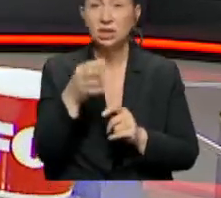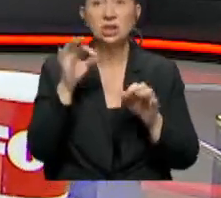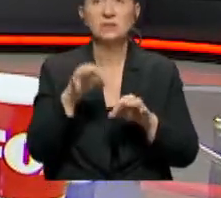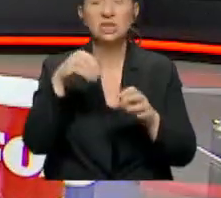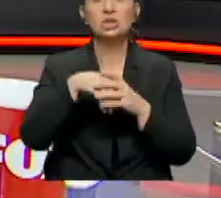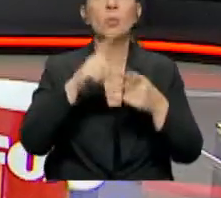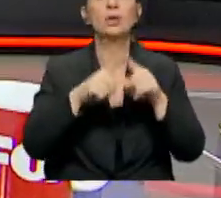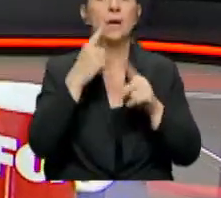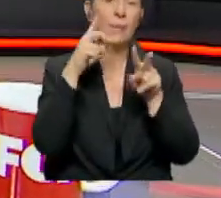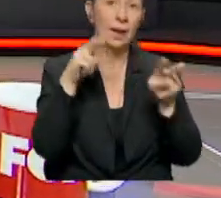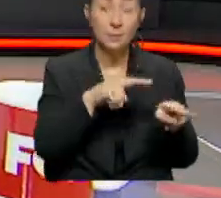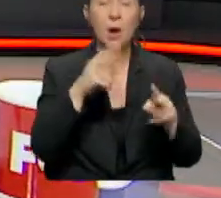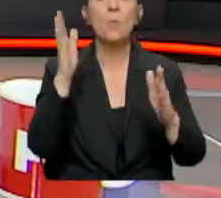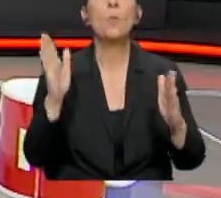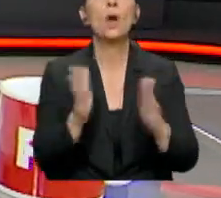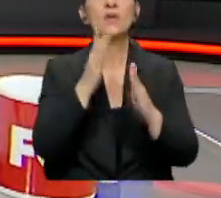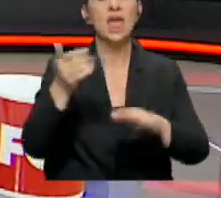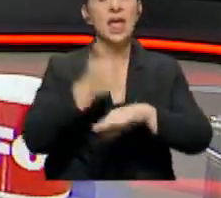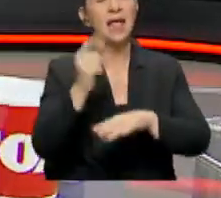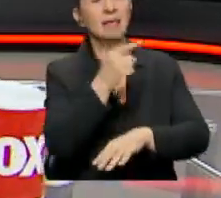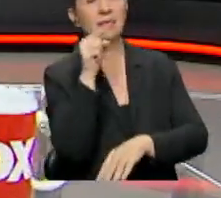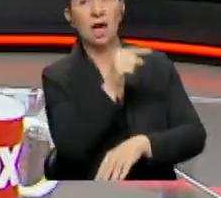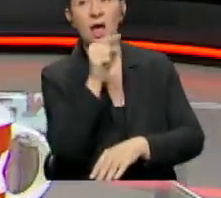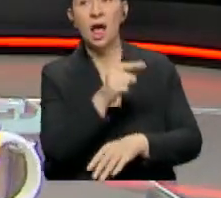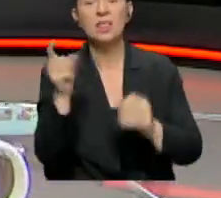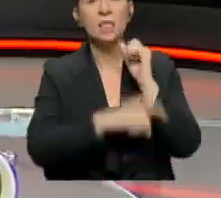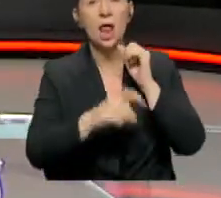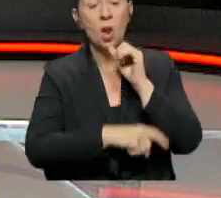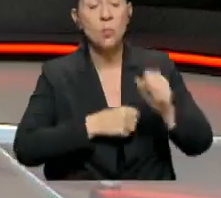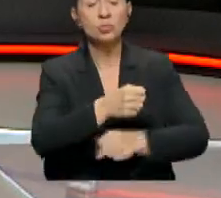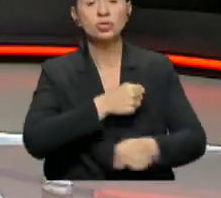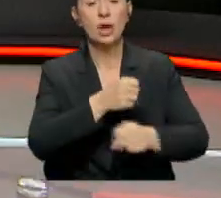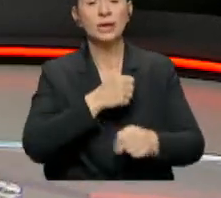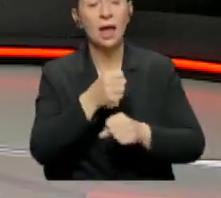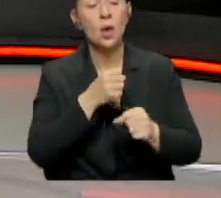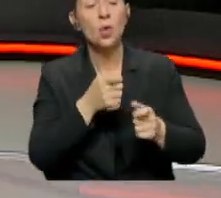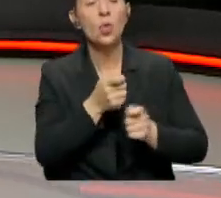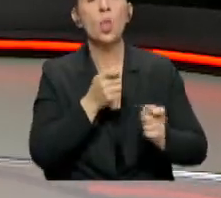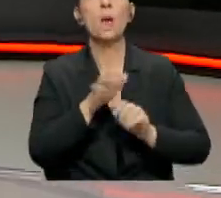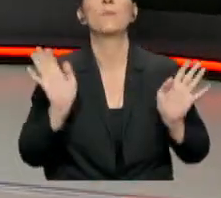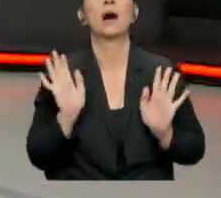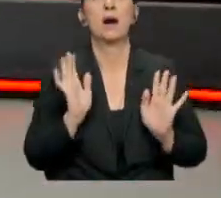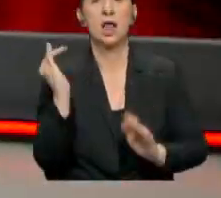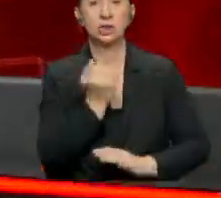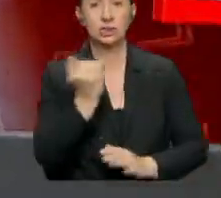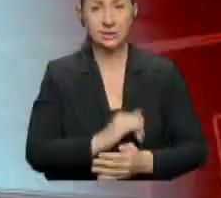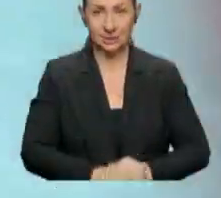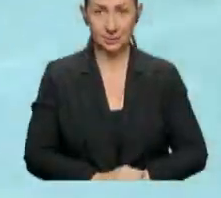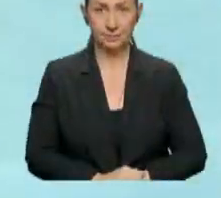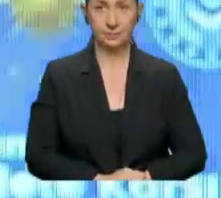şimdi iç siyasete geçelim muhalefetten iktidara terörle mücadeleyi istismar eleştirisi